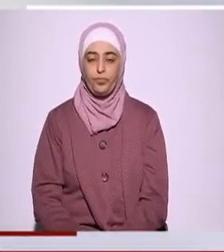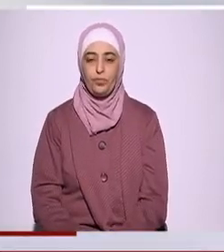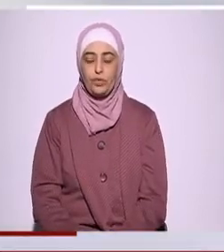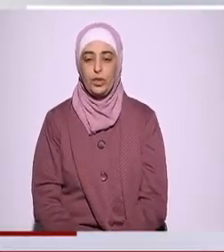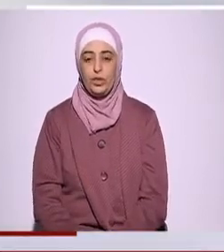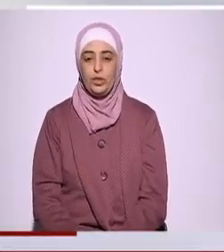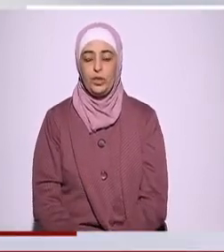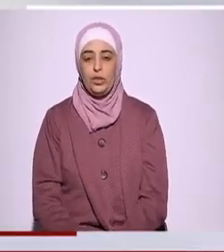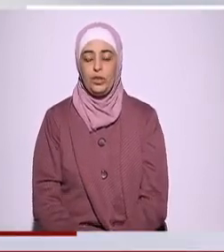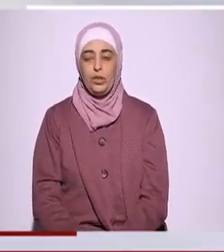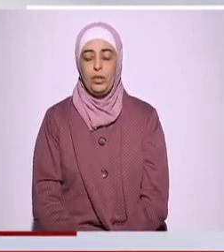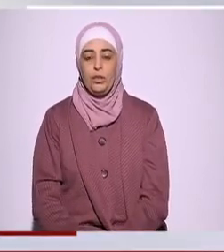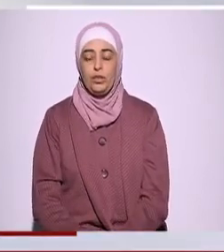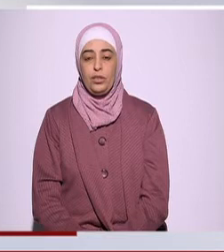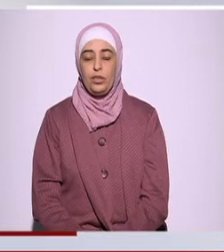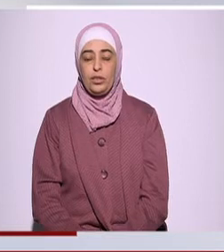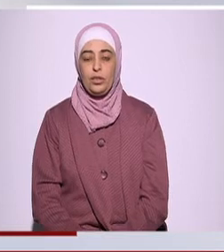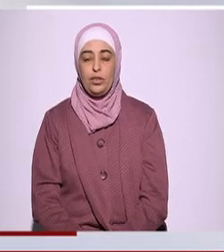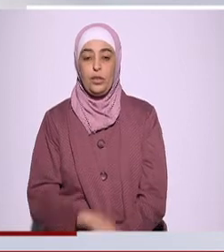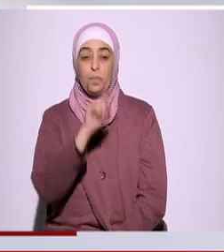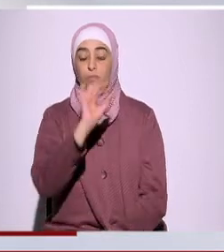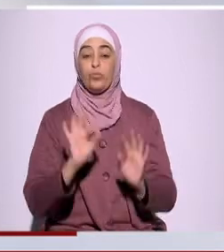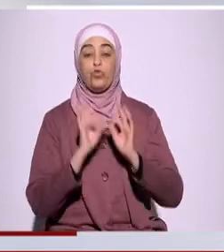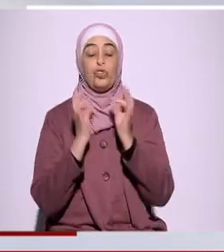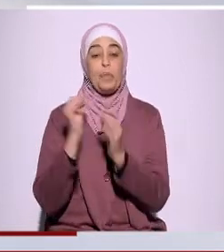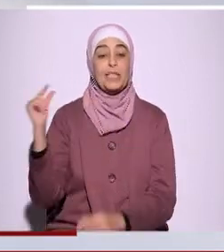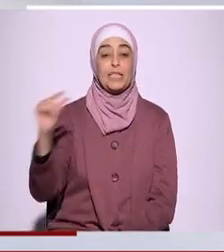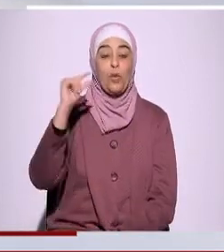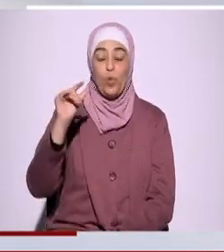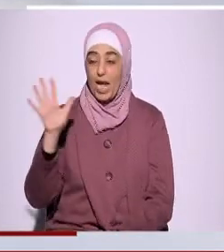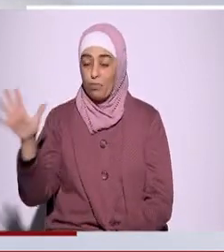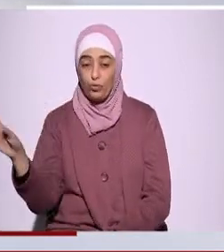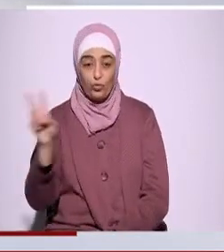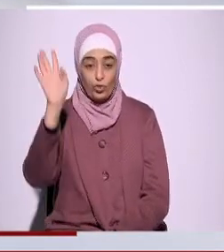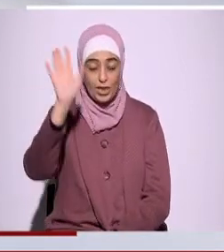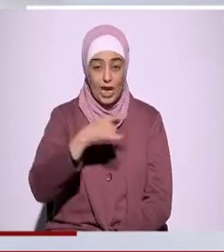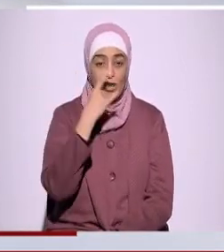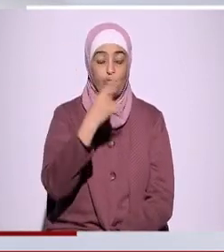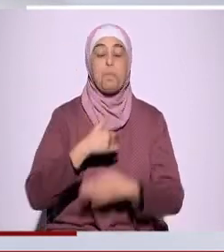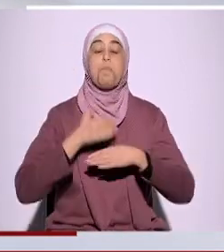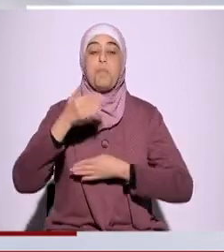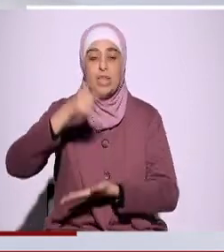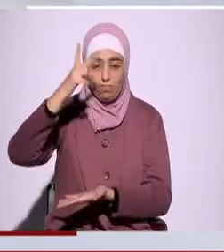المجتمع الدولي بعد 25 أكتوبر وبعد